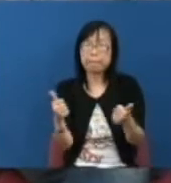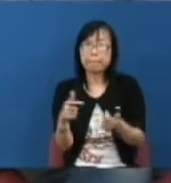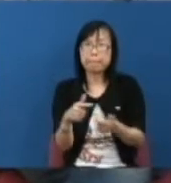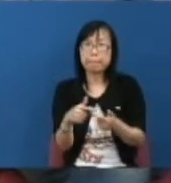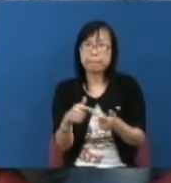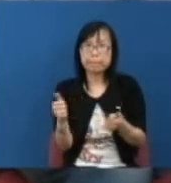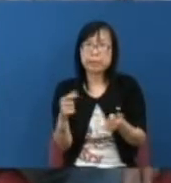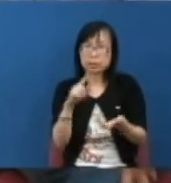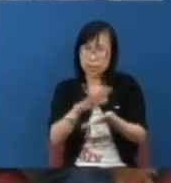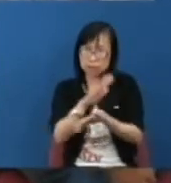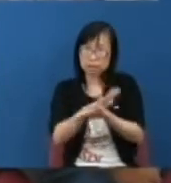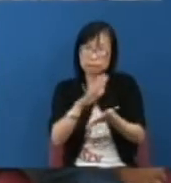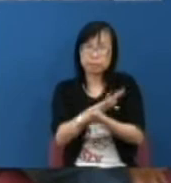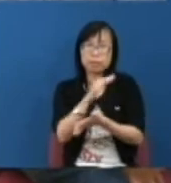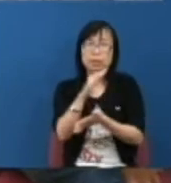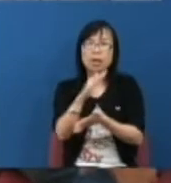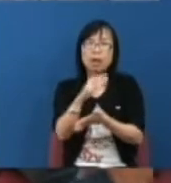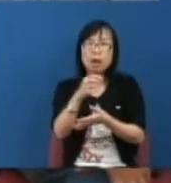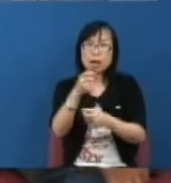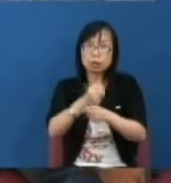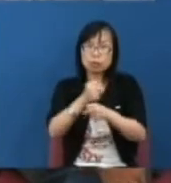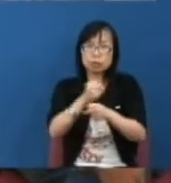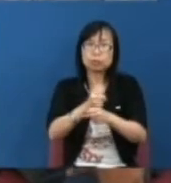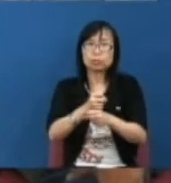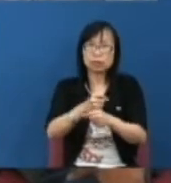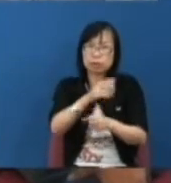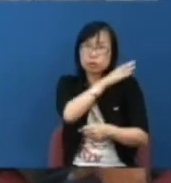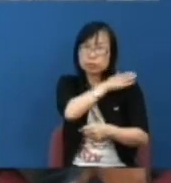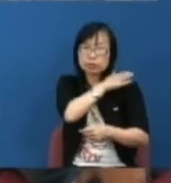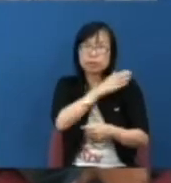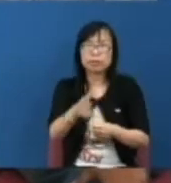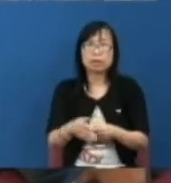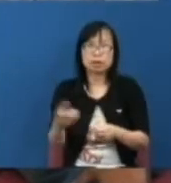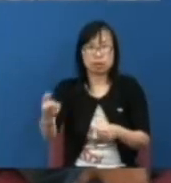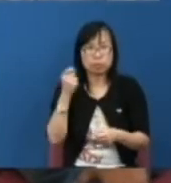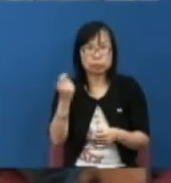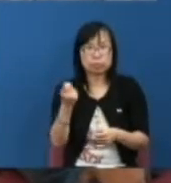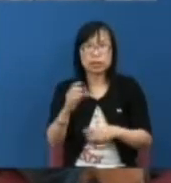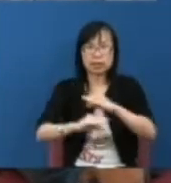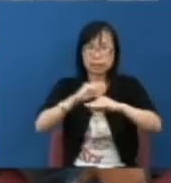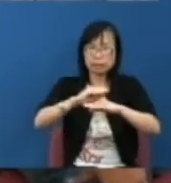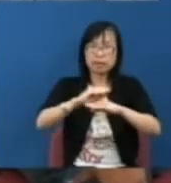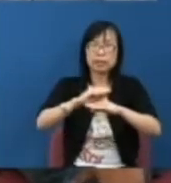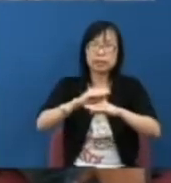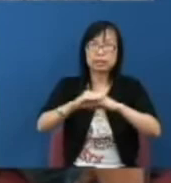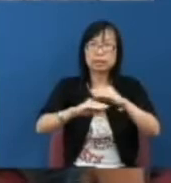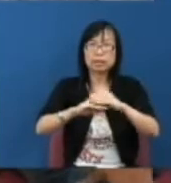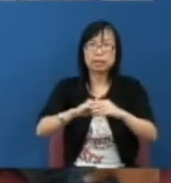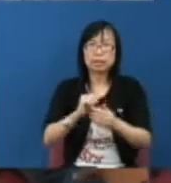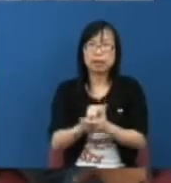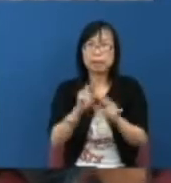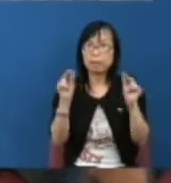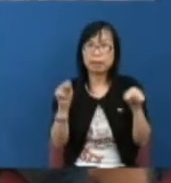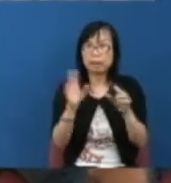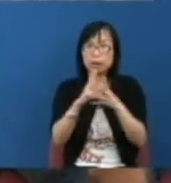即係有啲咁嘅經驗，工程經驗嘅承辦商去處理啦。咁我相信呢個相對地簡單嘅建築結構咧，就應該問題就唔